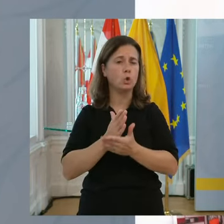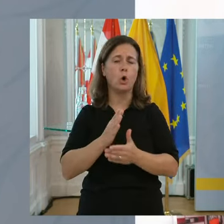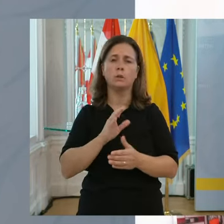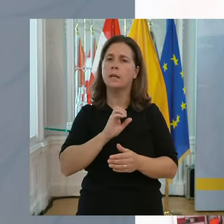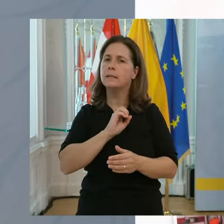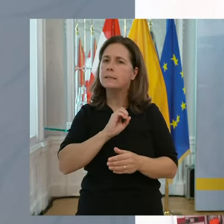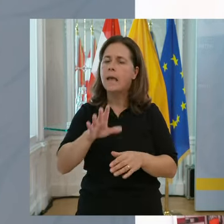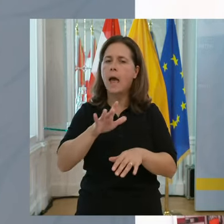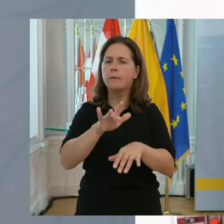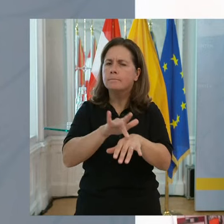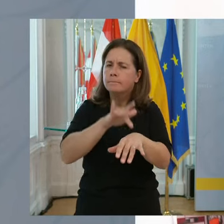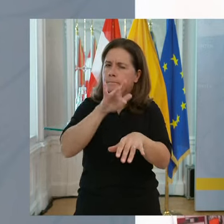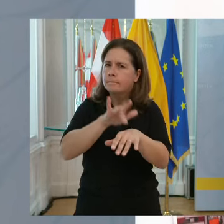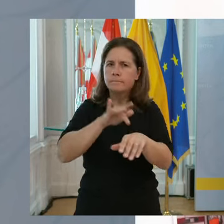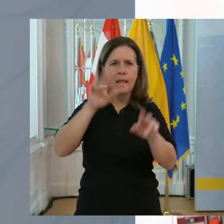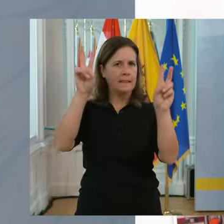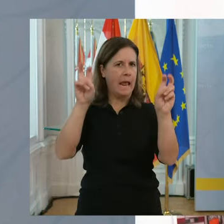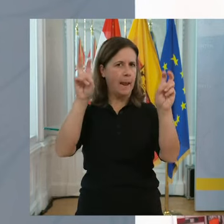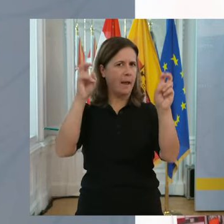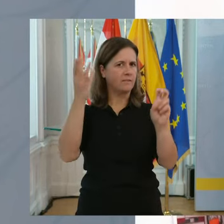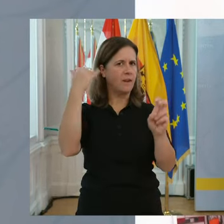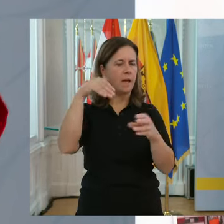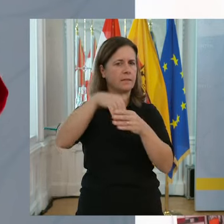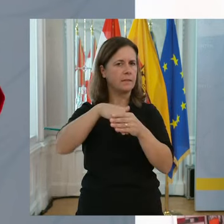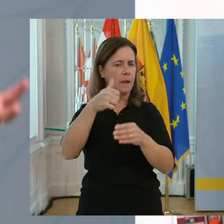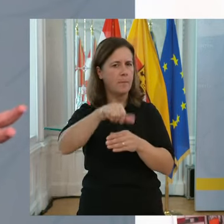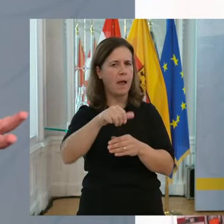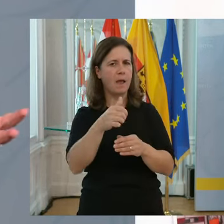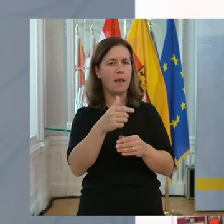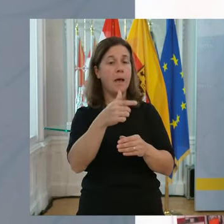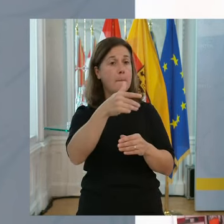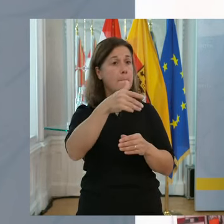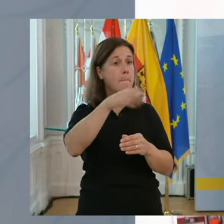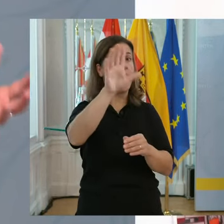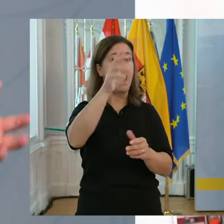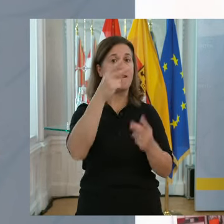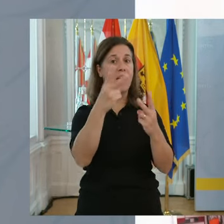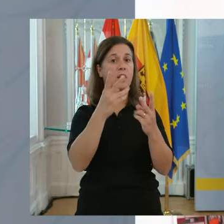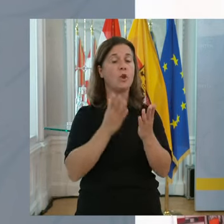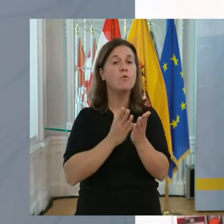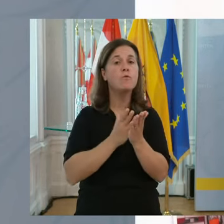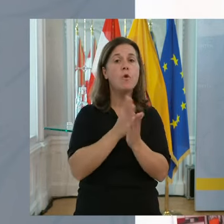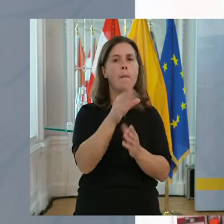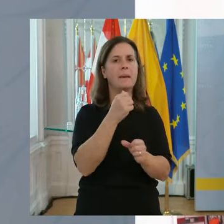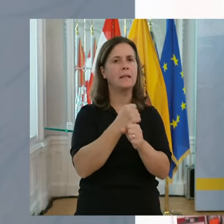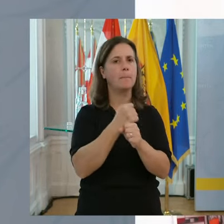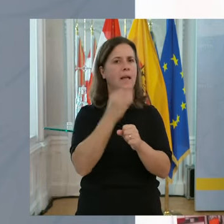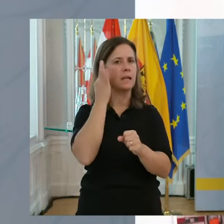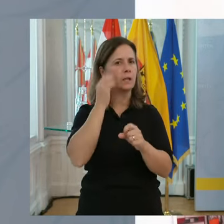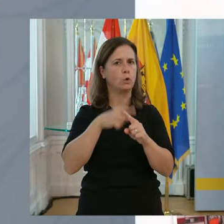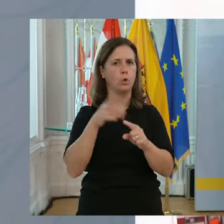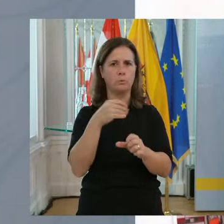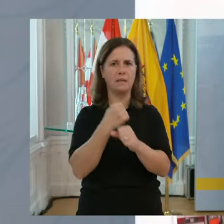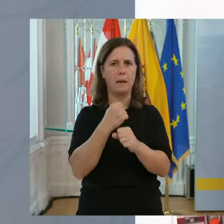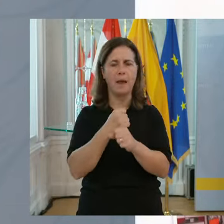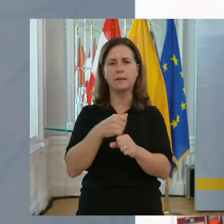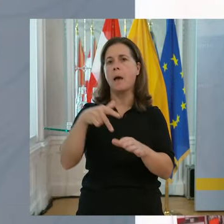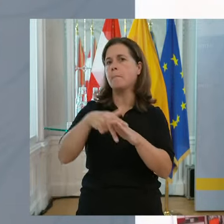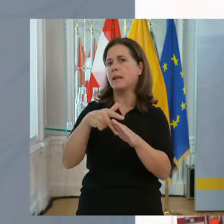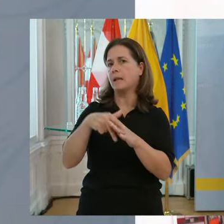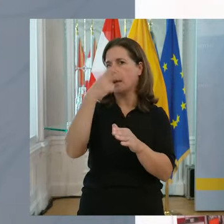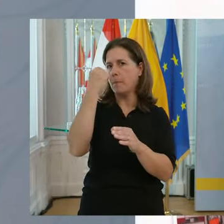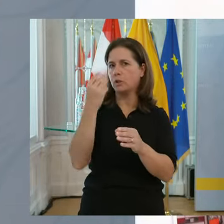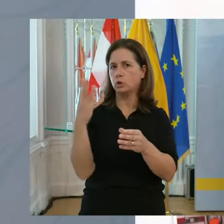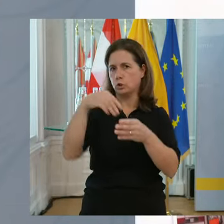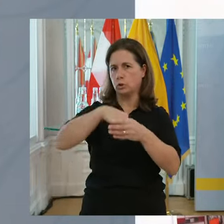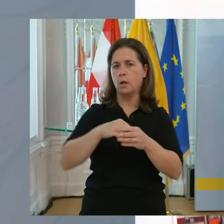sehr berührende Themen gehabt, wo man gesehen hat, wie viel Mehrwert für die Mitarbeiterinnen und Mitarbeiter behinderte Menschen